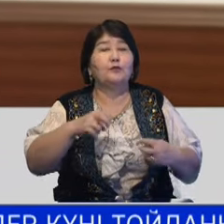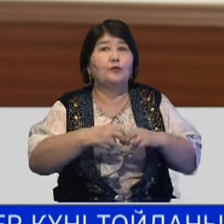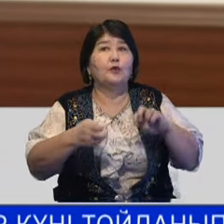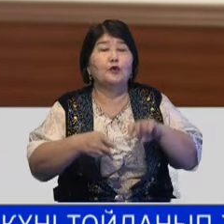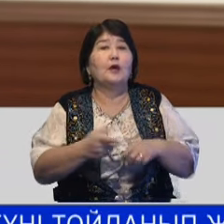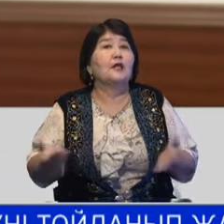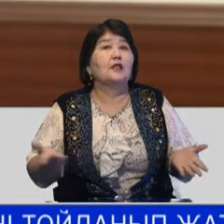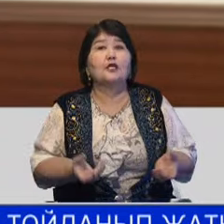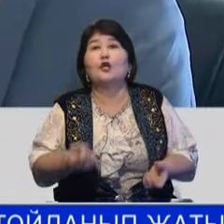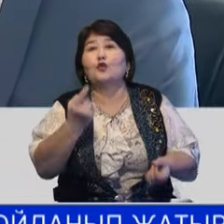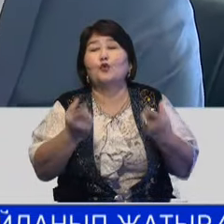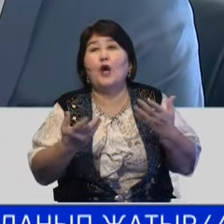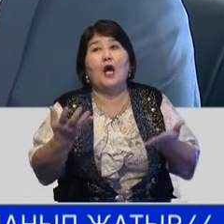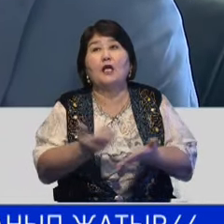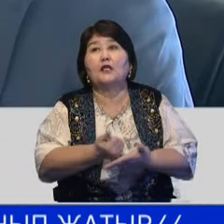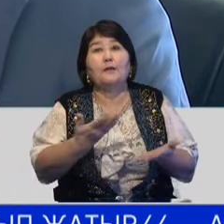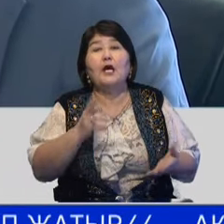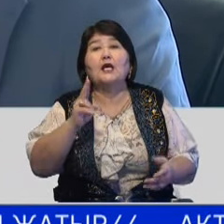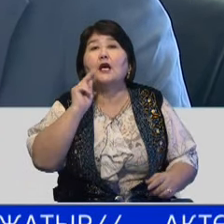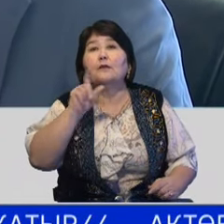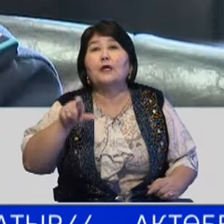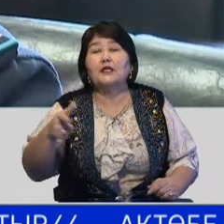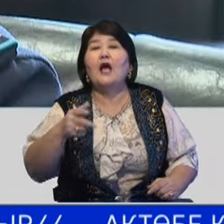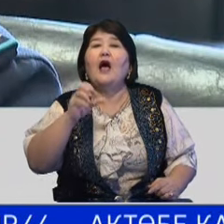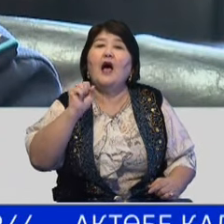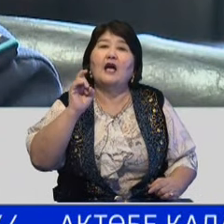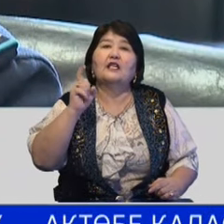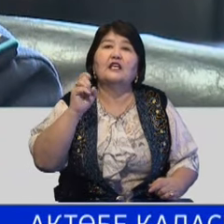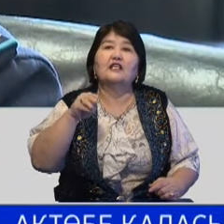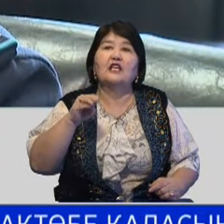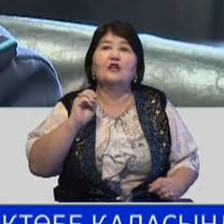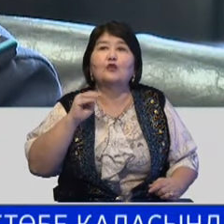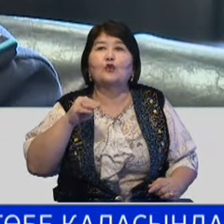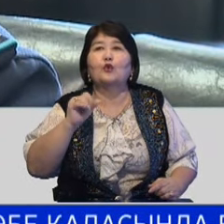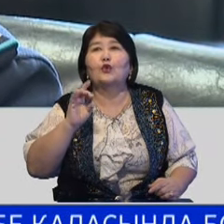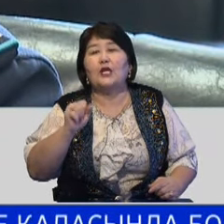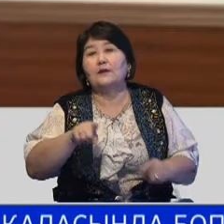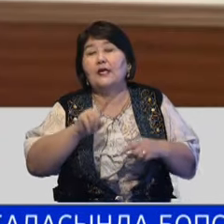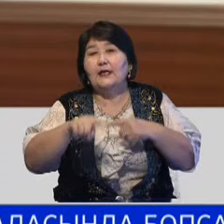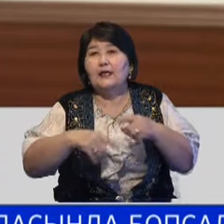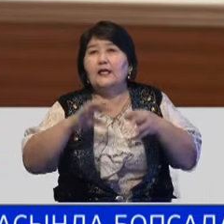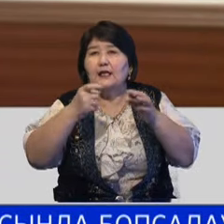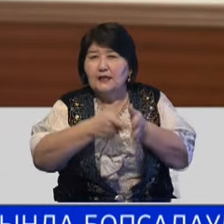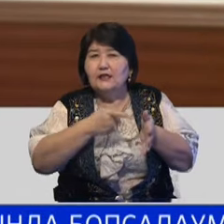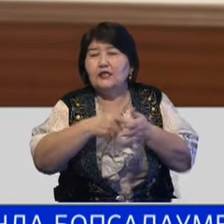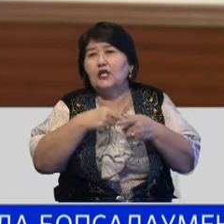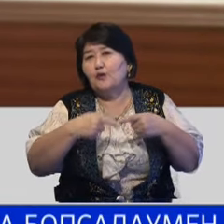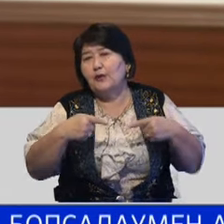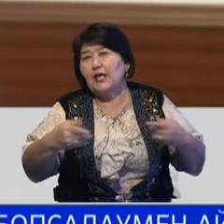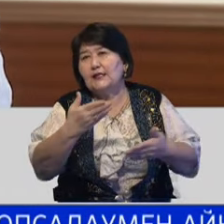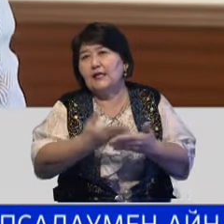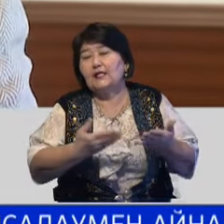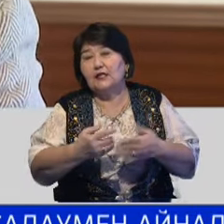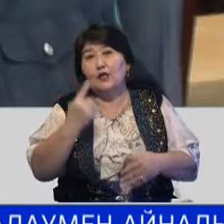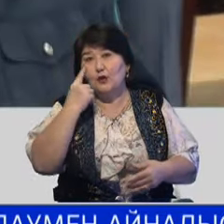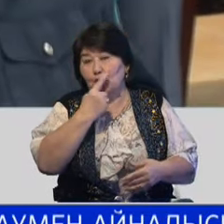неден туындағанын таба алмадық. Кінәлі тұлғаларды біз архитектура деп ойладық. Бірақ кейіннен зерделей келе біз біраз мәселені